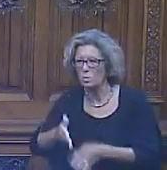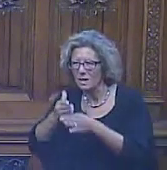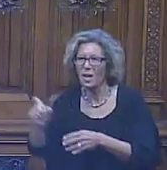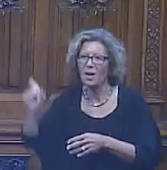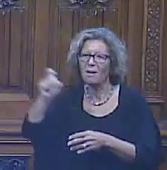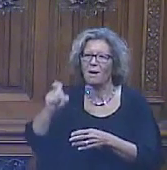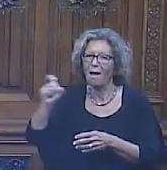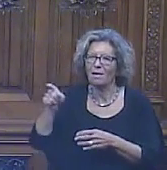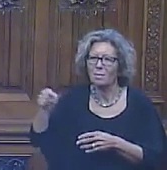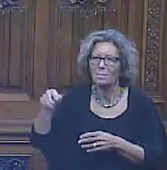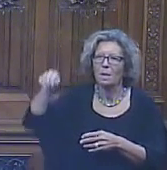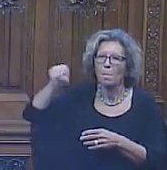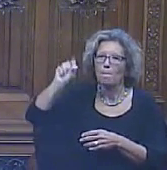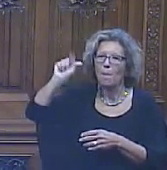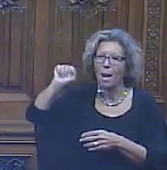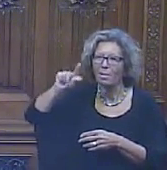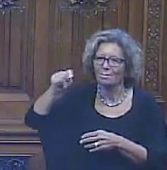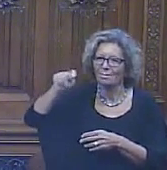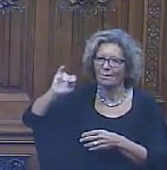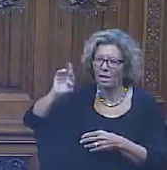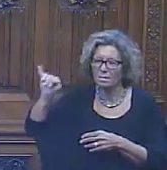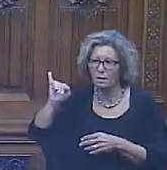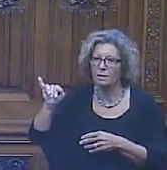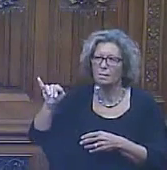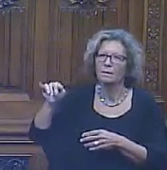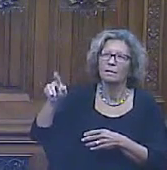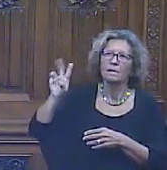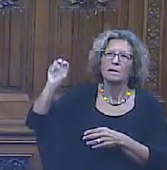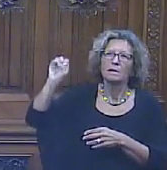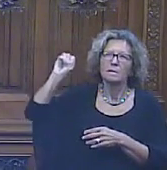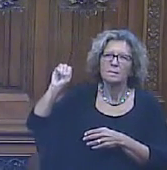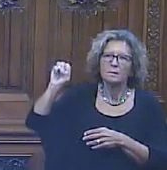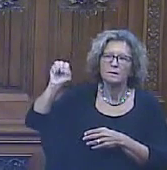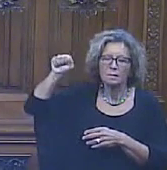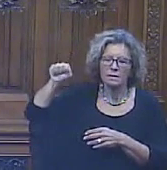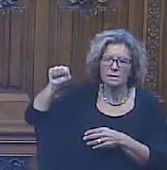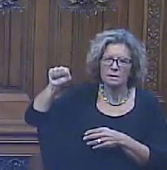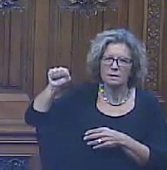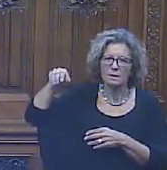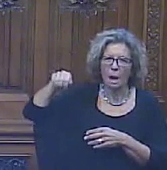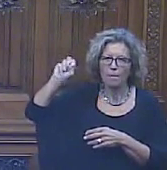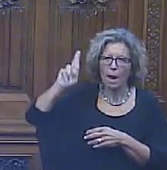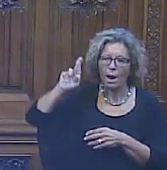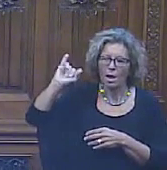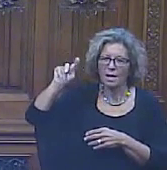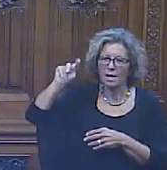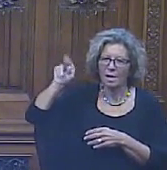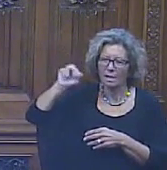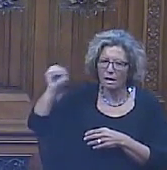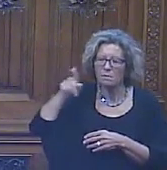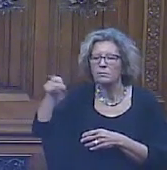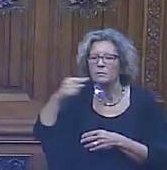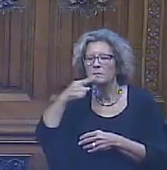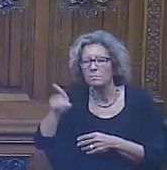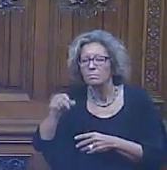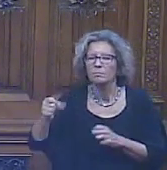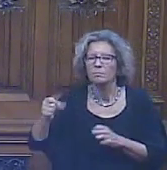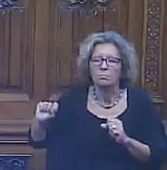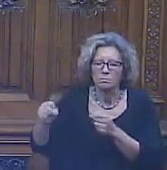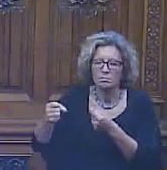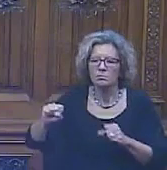den Maltesern, bei den Samaritern, die in unglaublichem Engagement in dieser